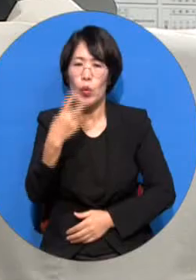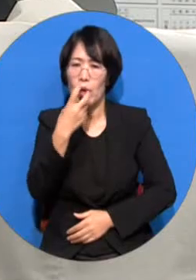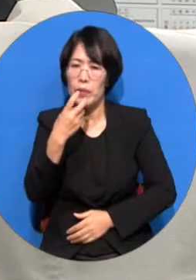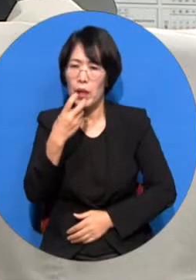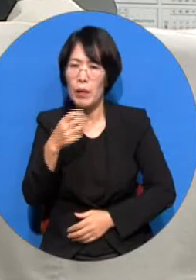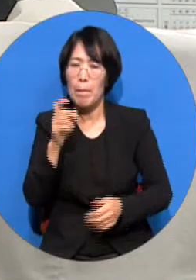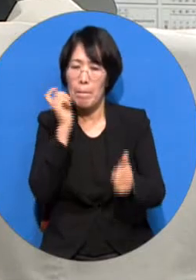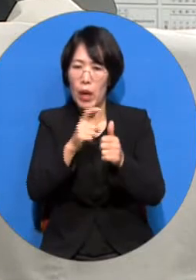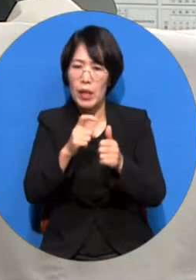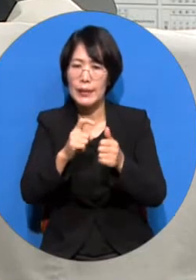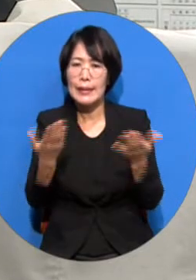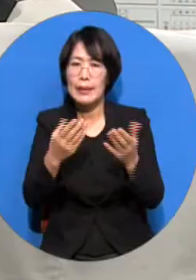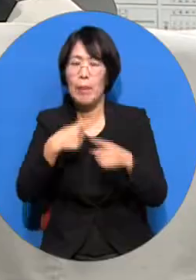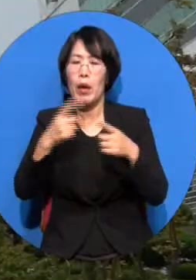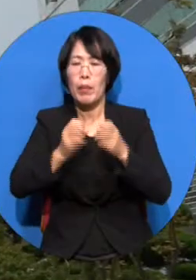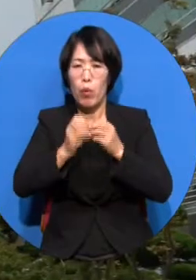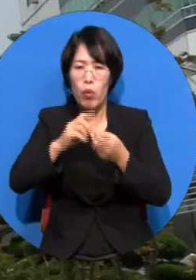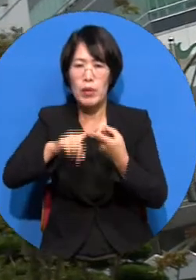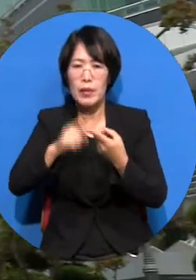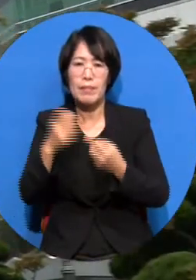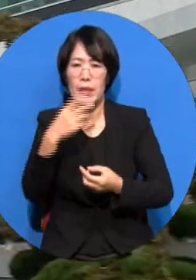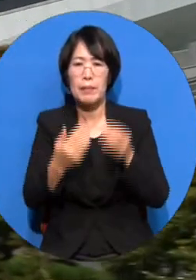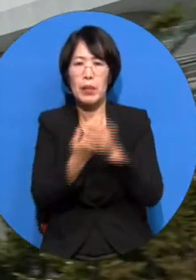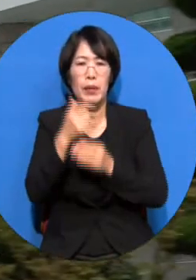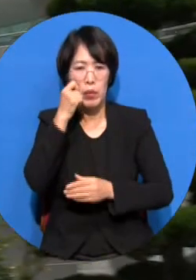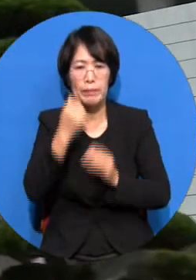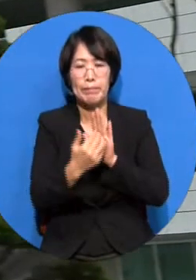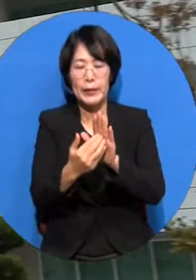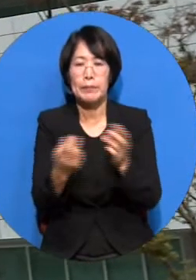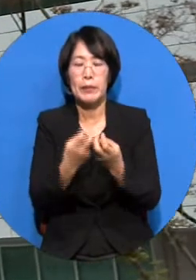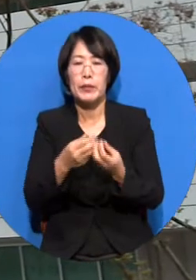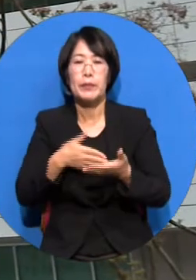근무평가 조작 의혹에 대해 재발 방지를 요구했습니다. MBC 뉴스 김한수입니다.